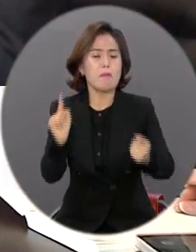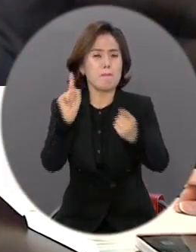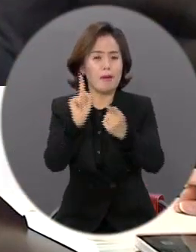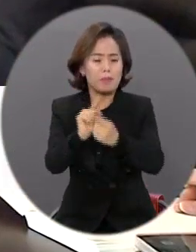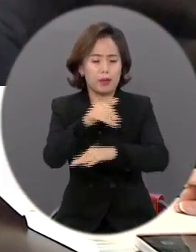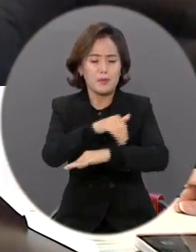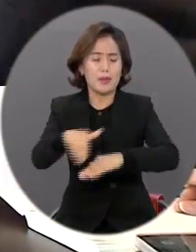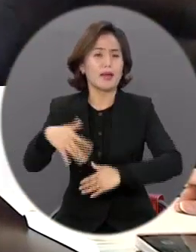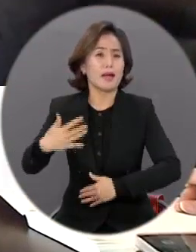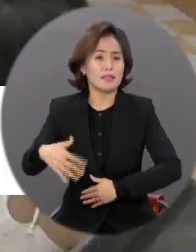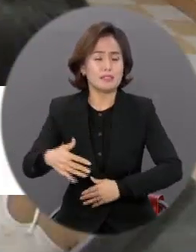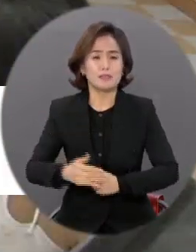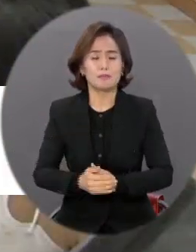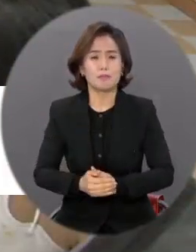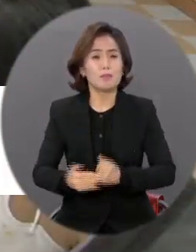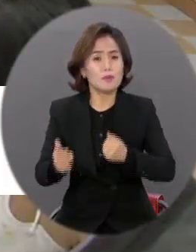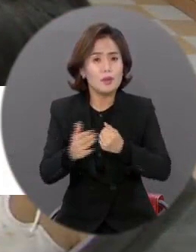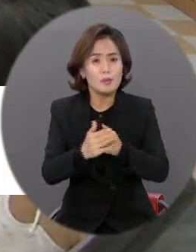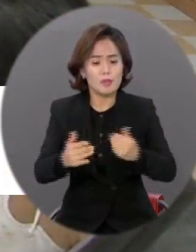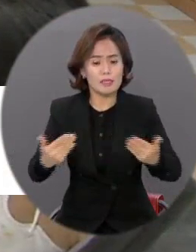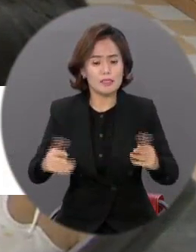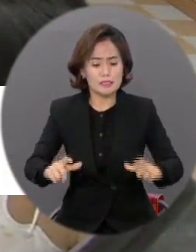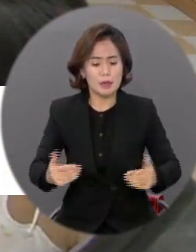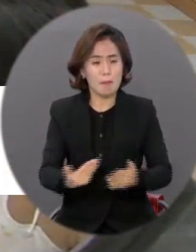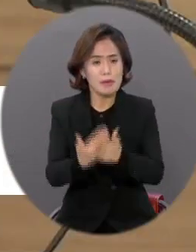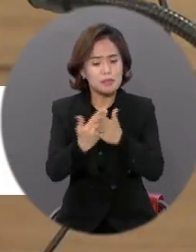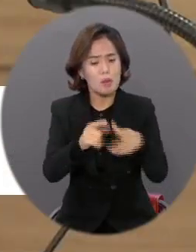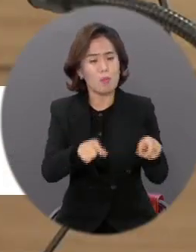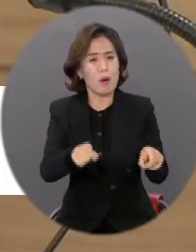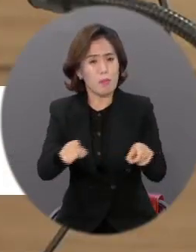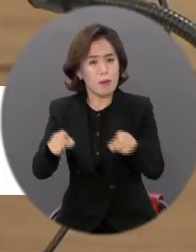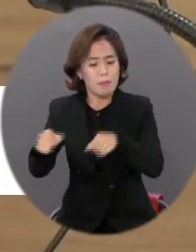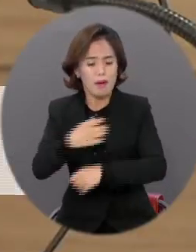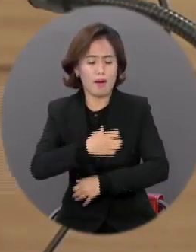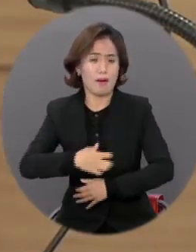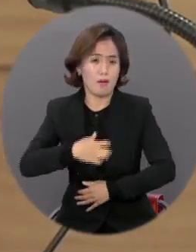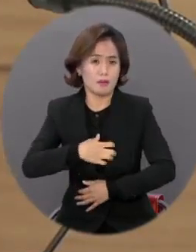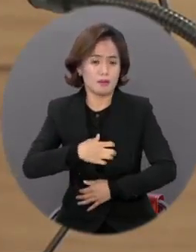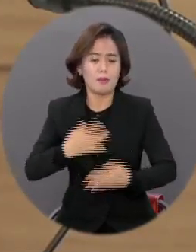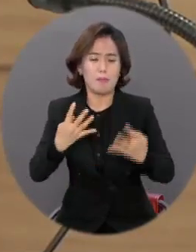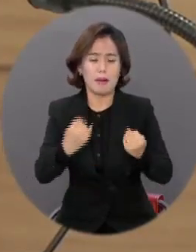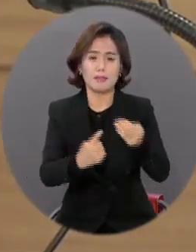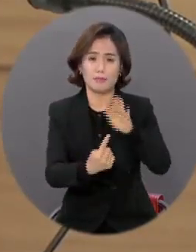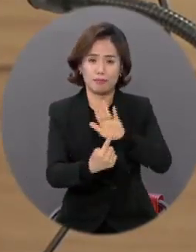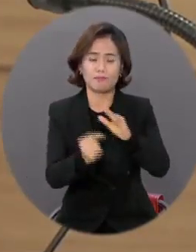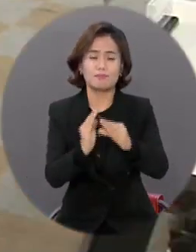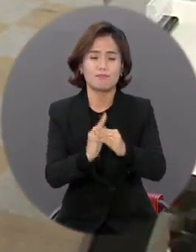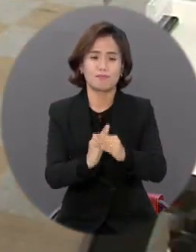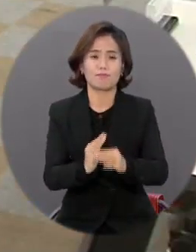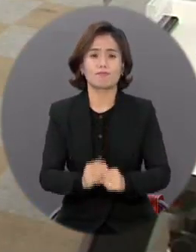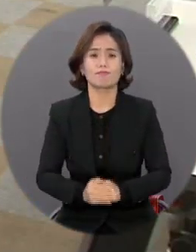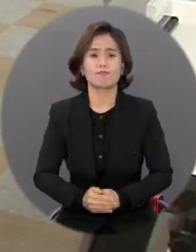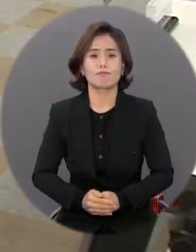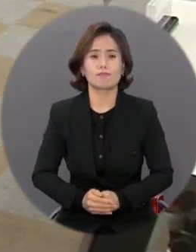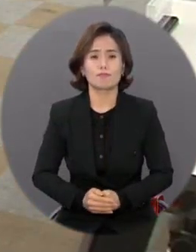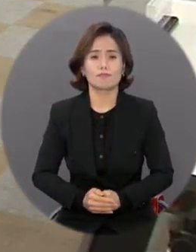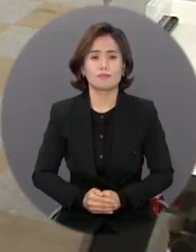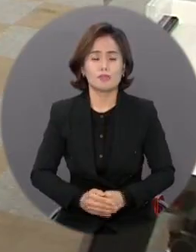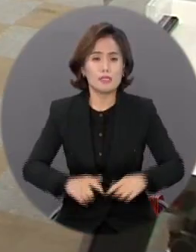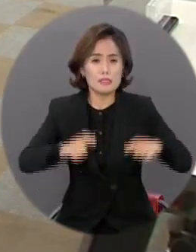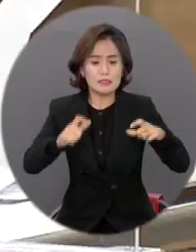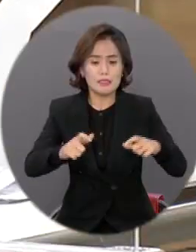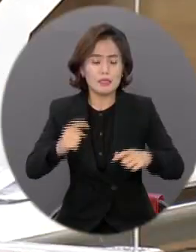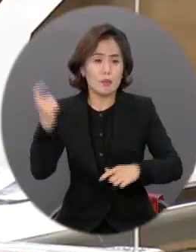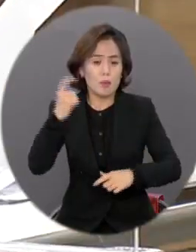계획이 없는 상황입니다. 때문에 지역 발전이 늦춰지는 것 아니냐는 우려가 일각에서 제기되고 있습니다.